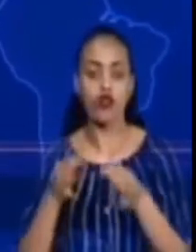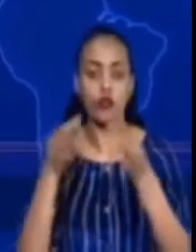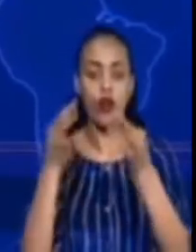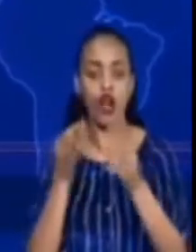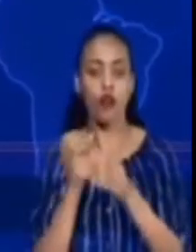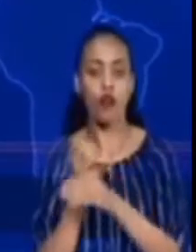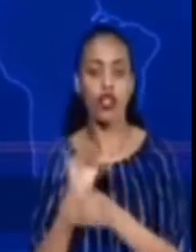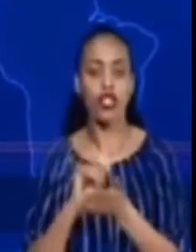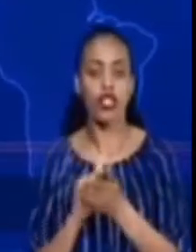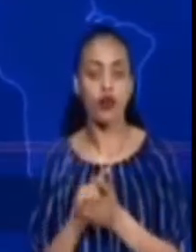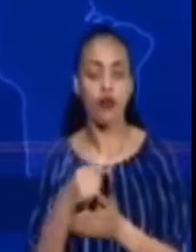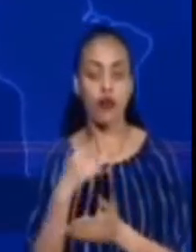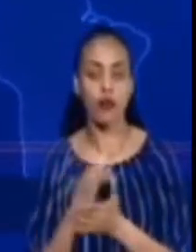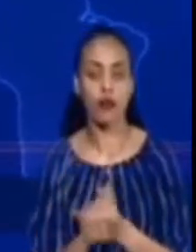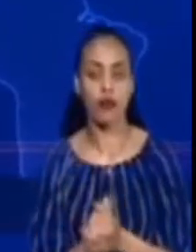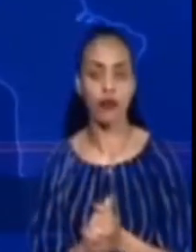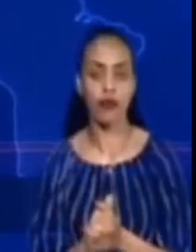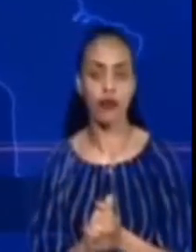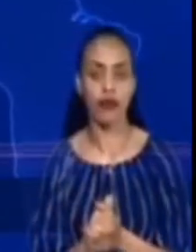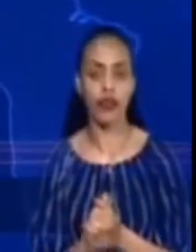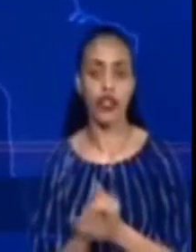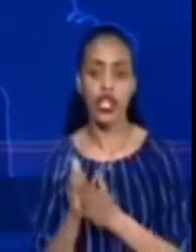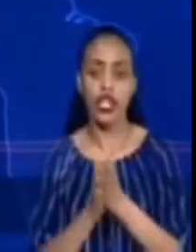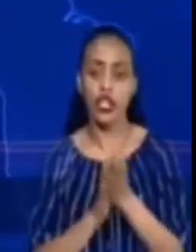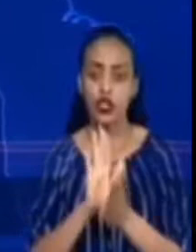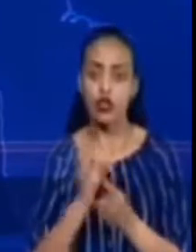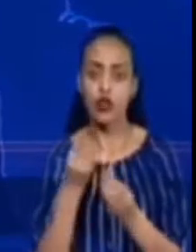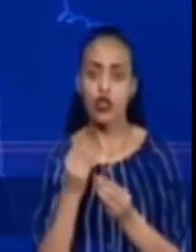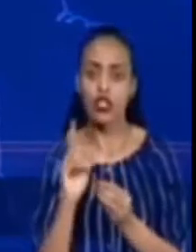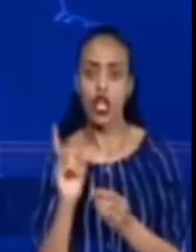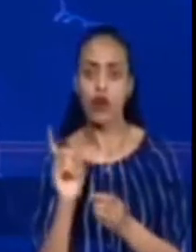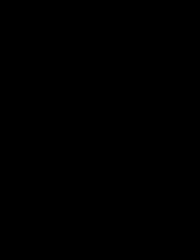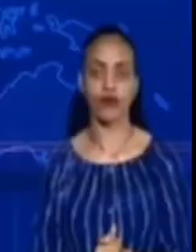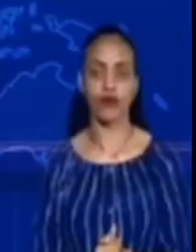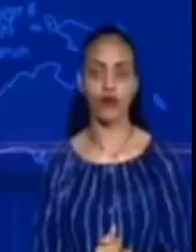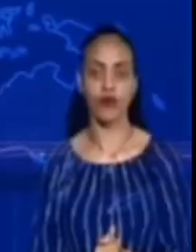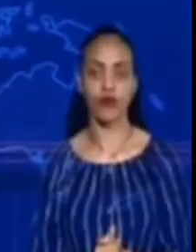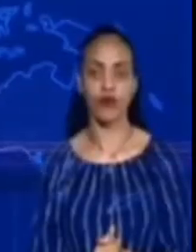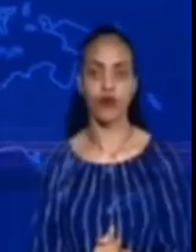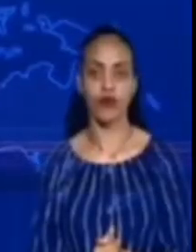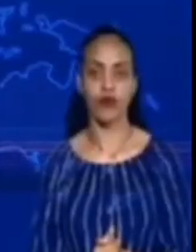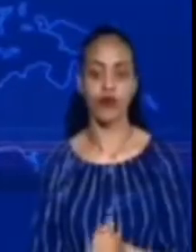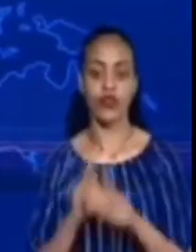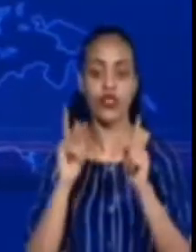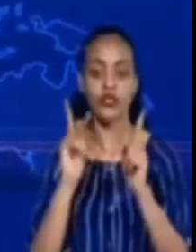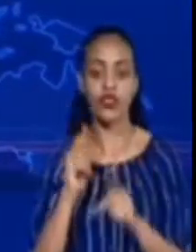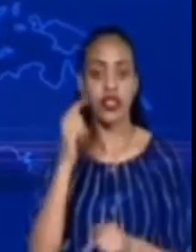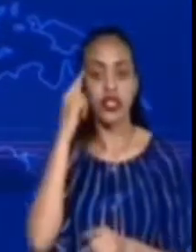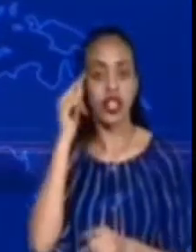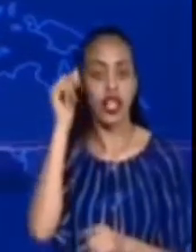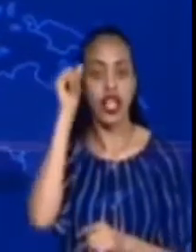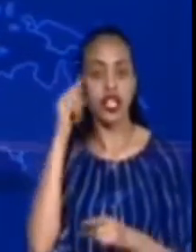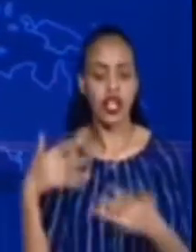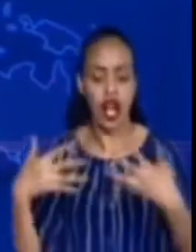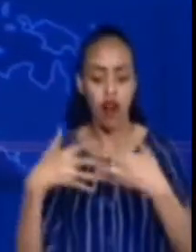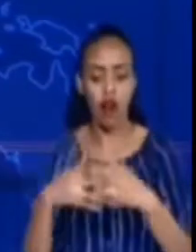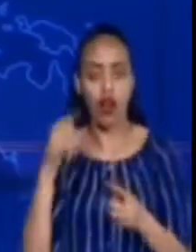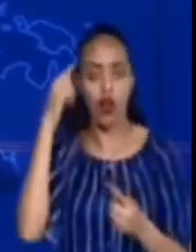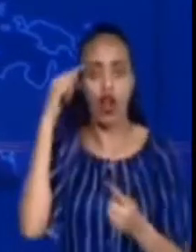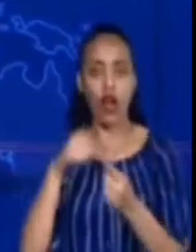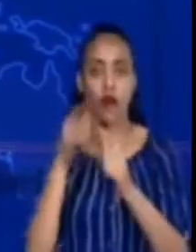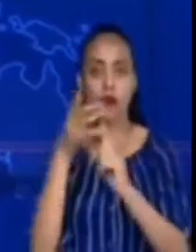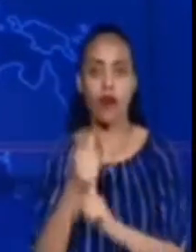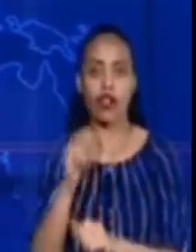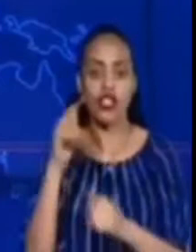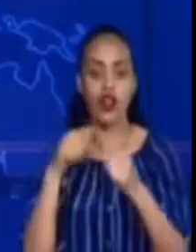የሃይማኖት የሚመስል የ666 በእናንተ አጠራ አይነት ሃይማኖት የሚመስል ሰዎችን በቅጀት ዓለም